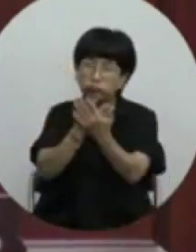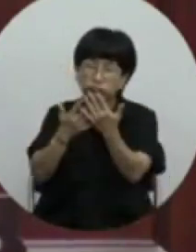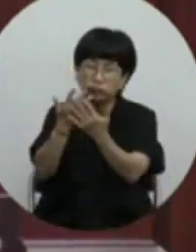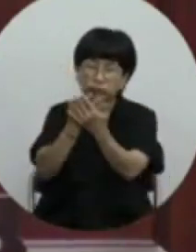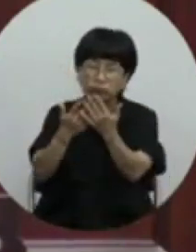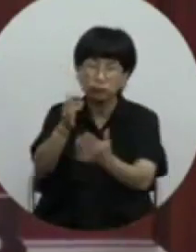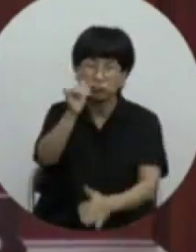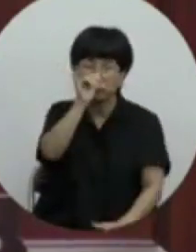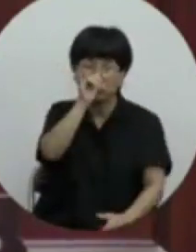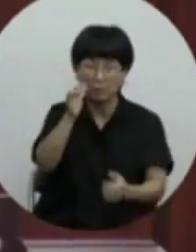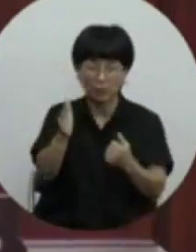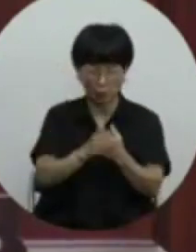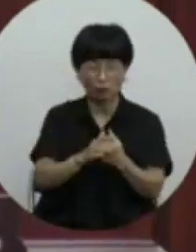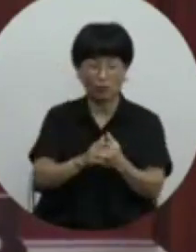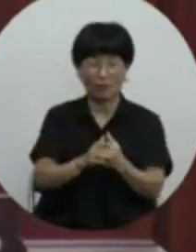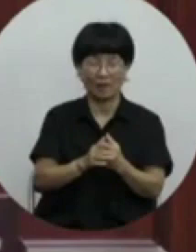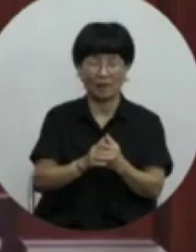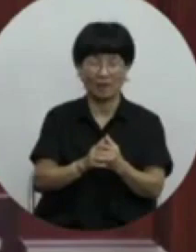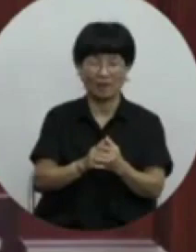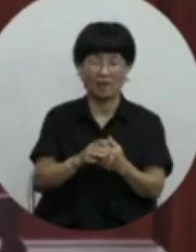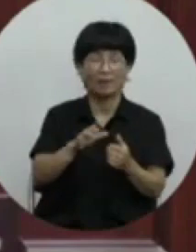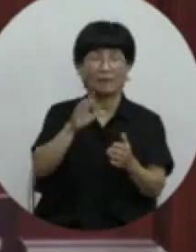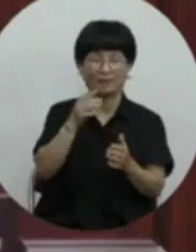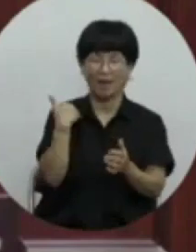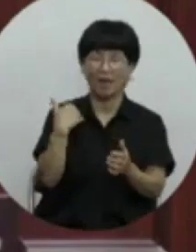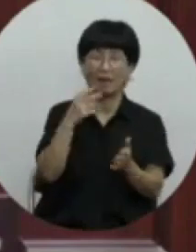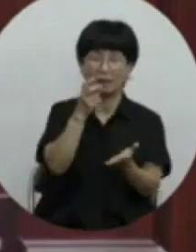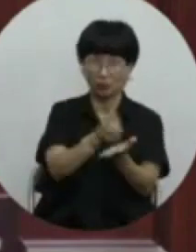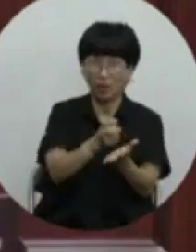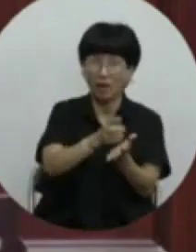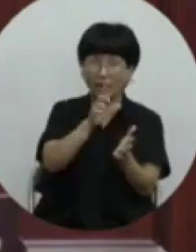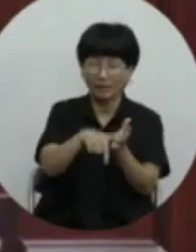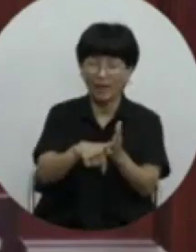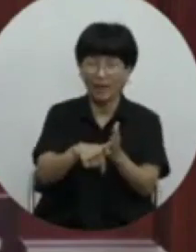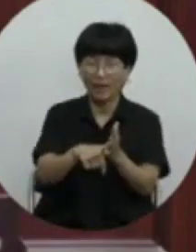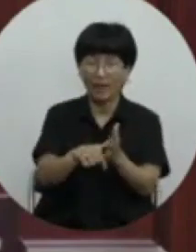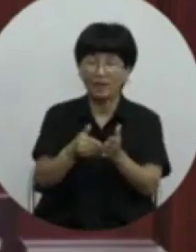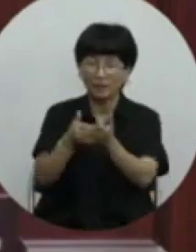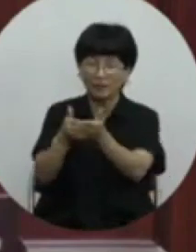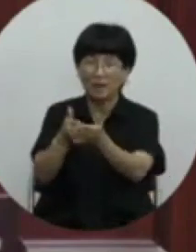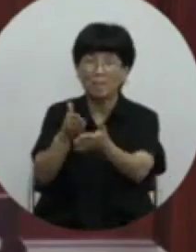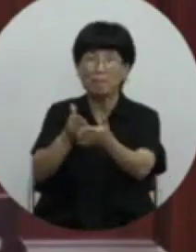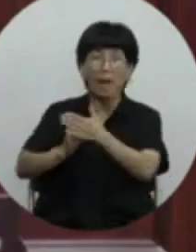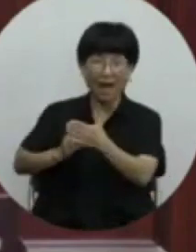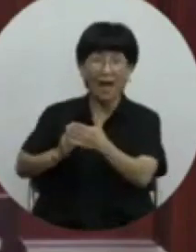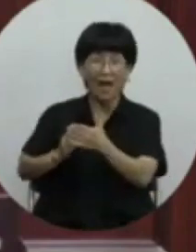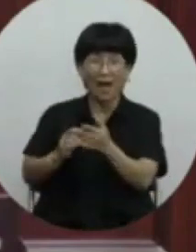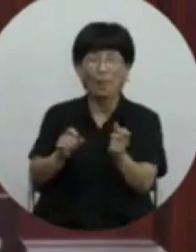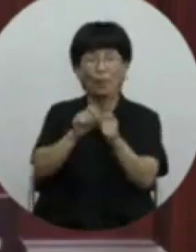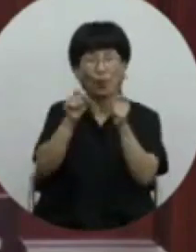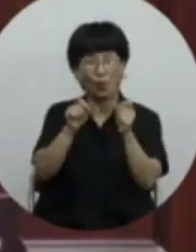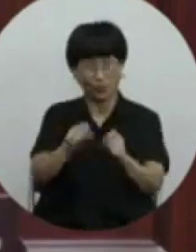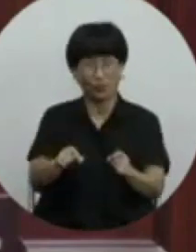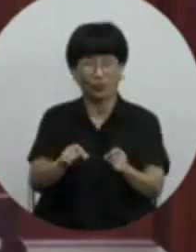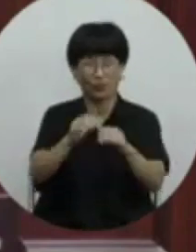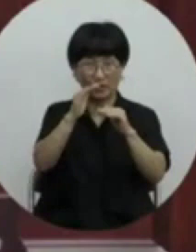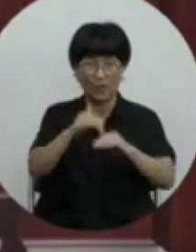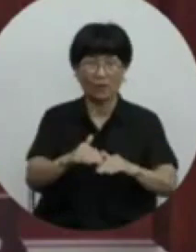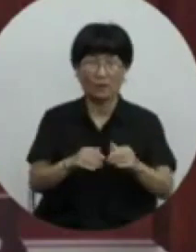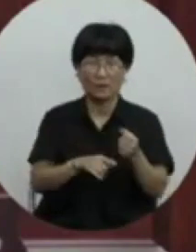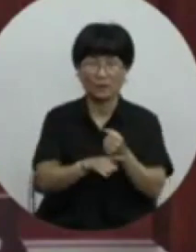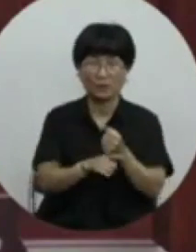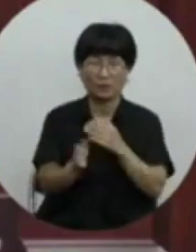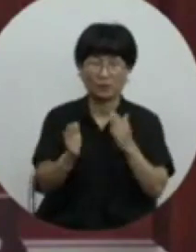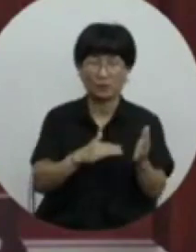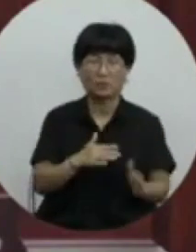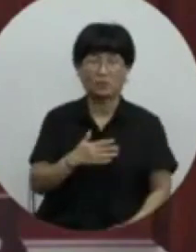우려와 반론이 크다는 것이 당시 조례특위에서 심의 의결이 보류되었던 주요 이유입니다. 본 이유는